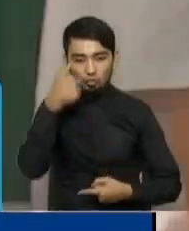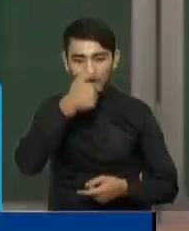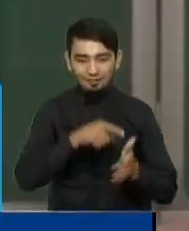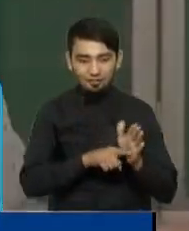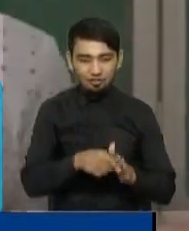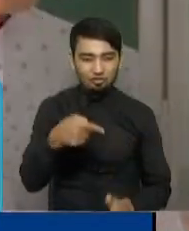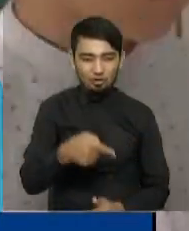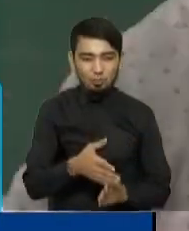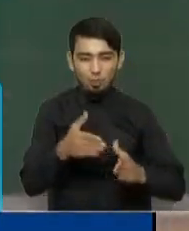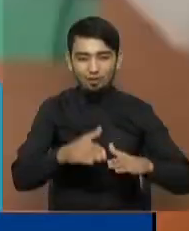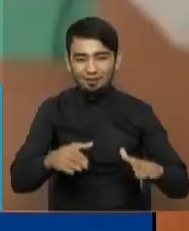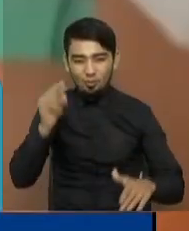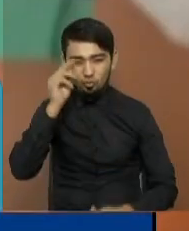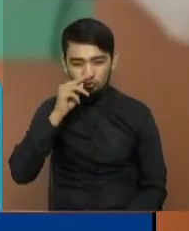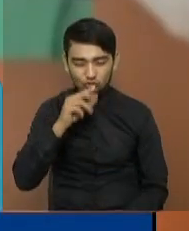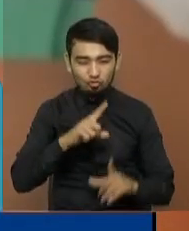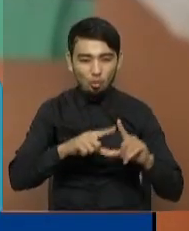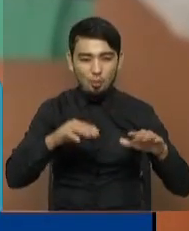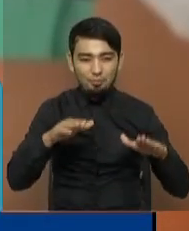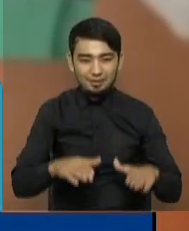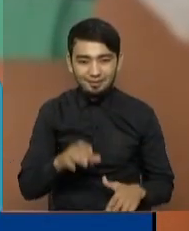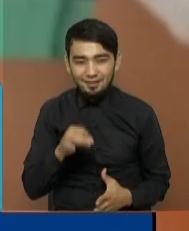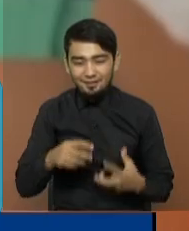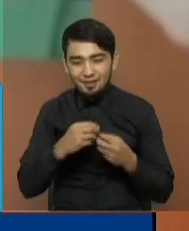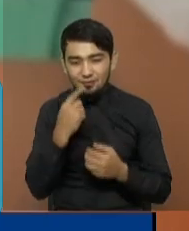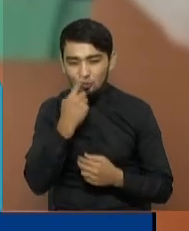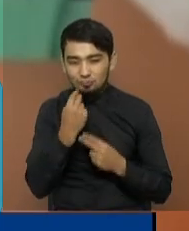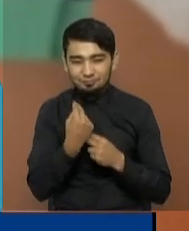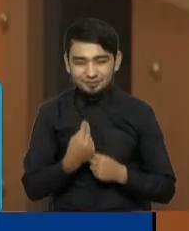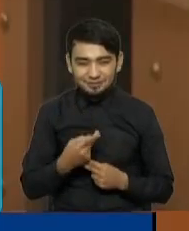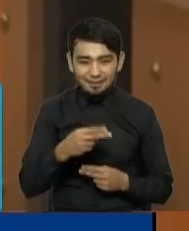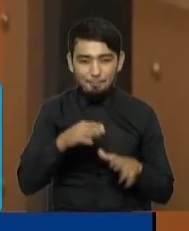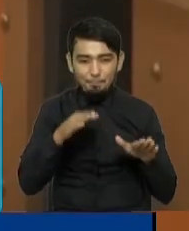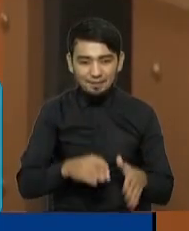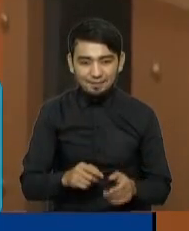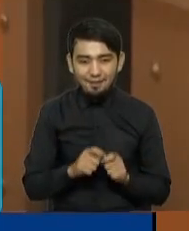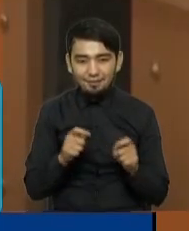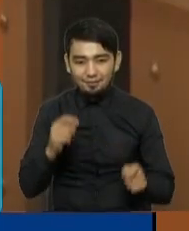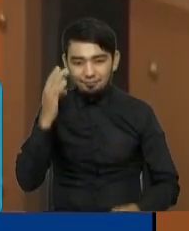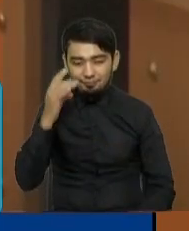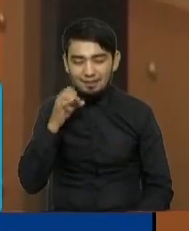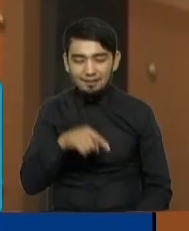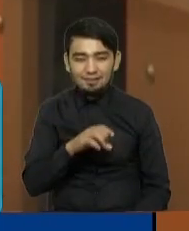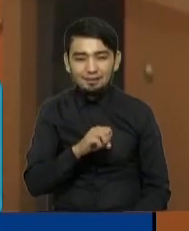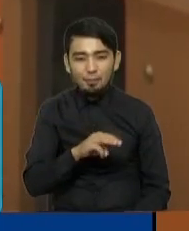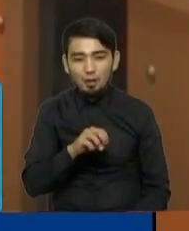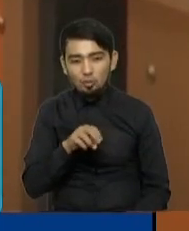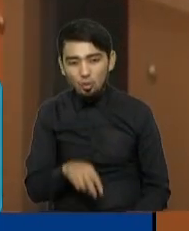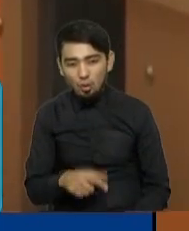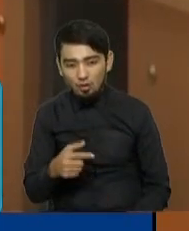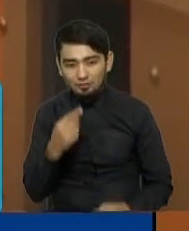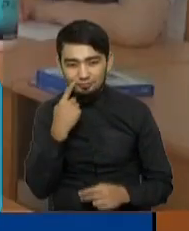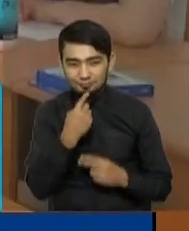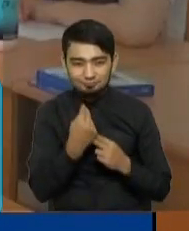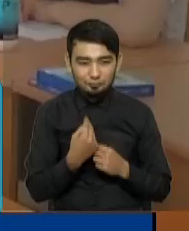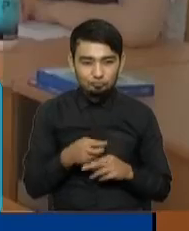астам оқушысы бар білім ошақтарында тіс емдеу орындарын жасақтау жоспарланып отыр. Бірақ онда стоматологтар отырып ем